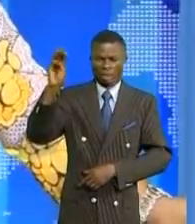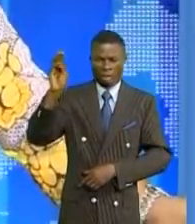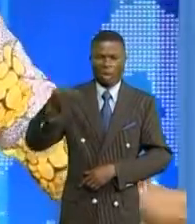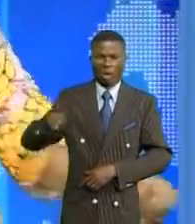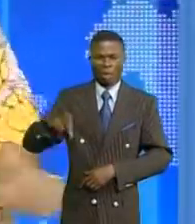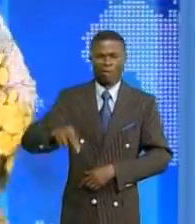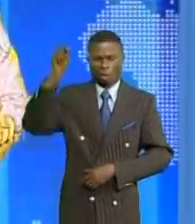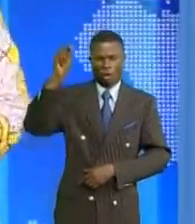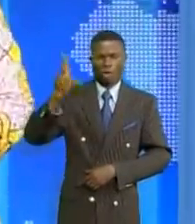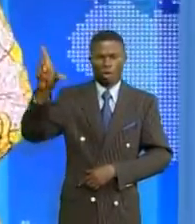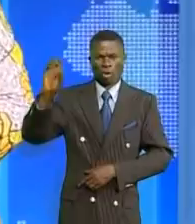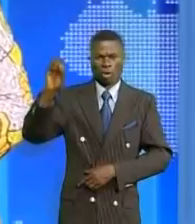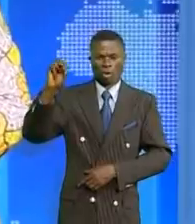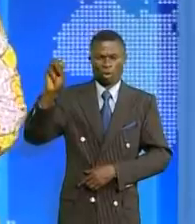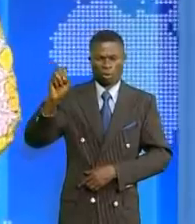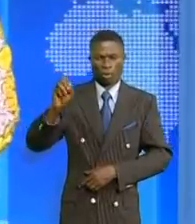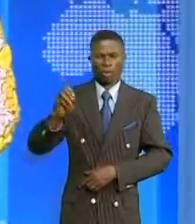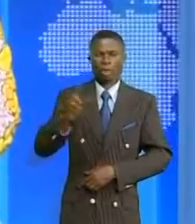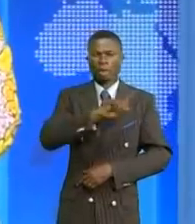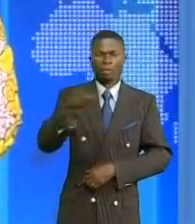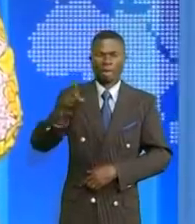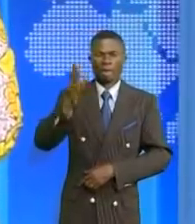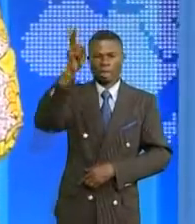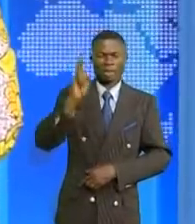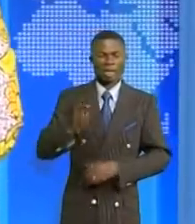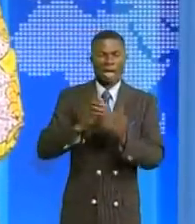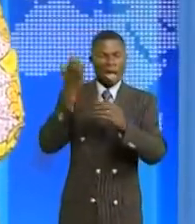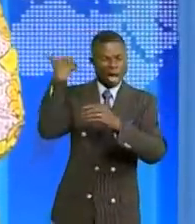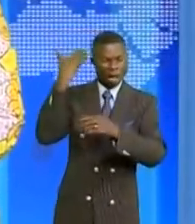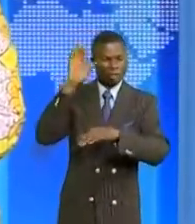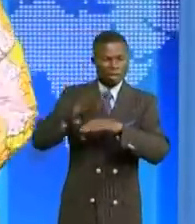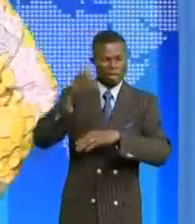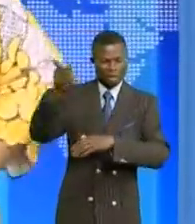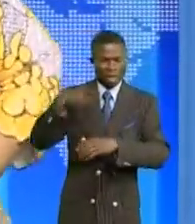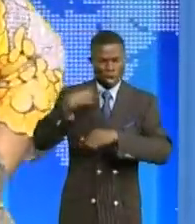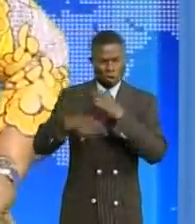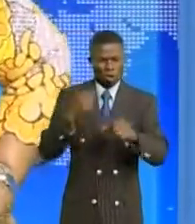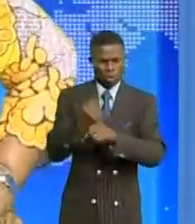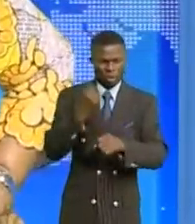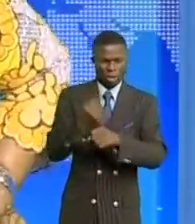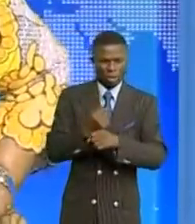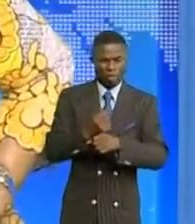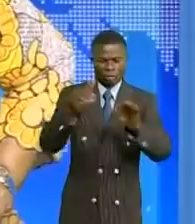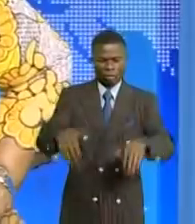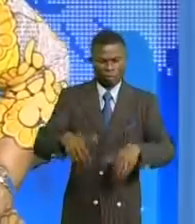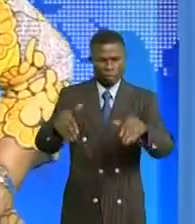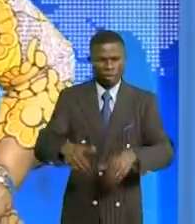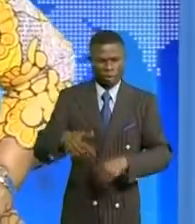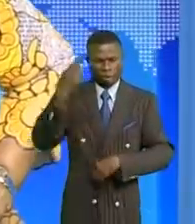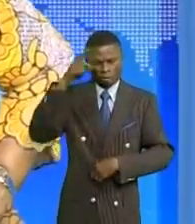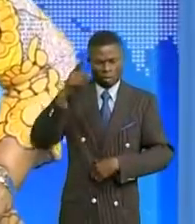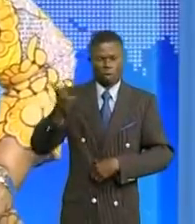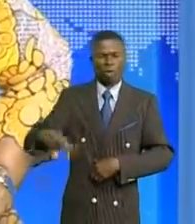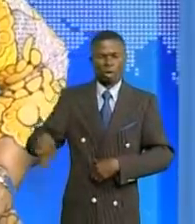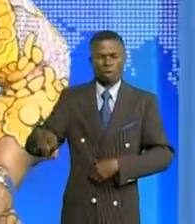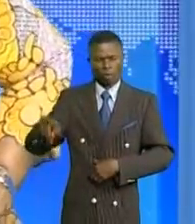s'ajoute à 1200 aux autres sur place s'ils sont déjà sur place ils vont s'exercer à l'agriculture dans le but